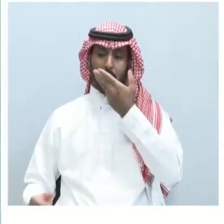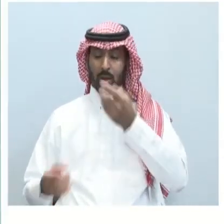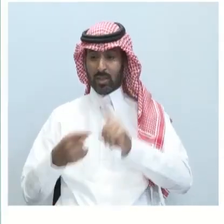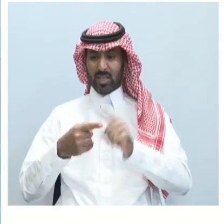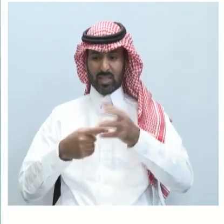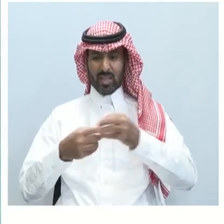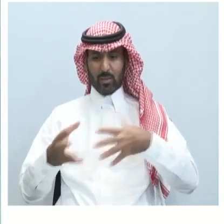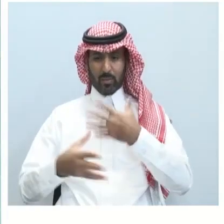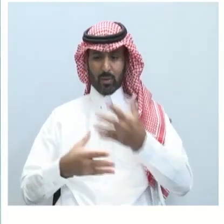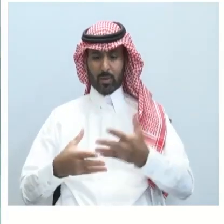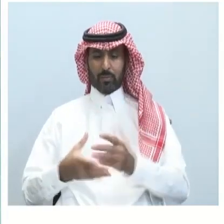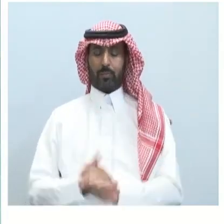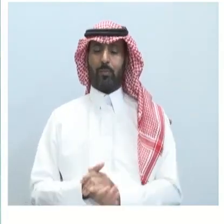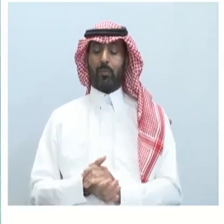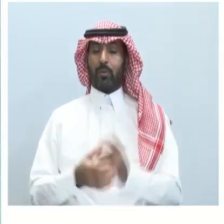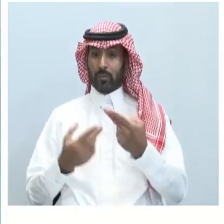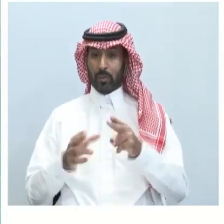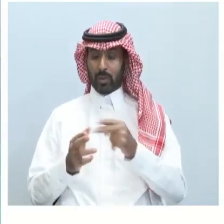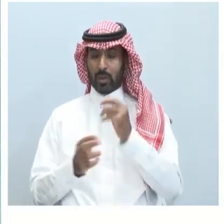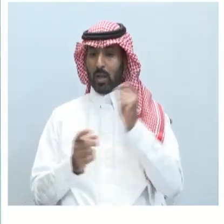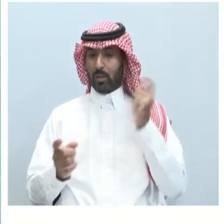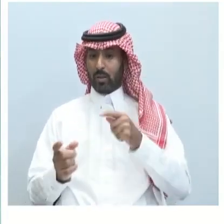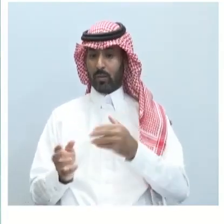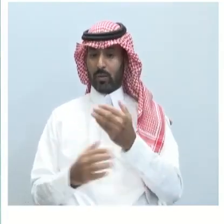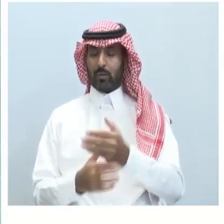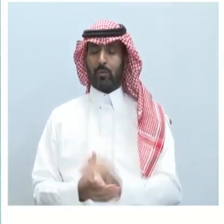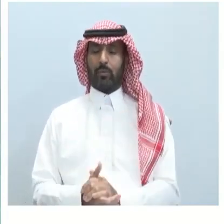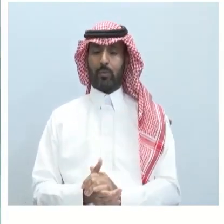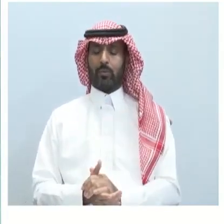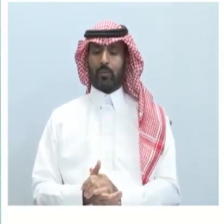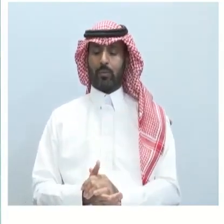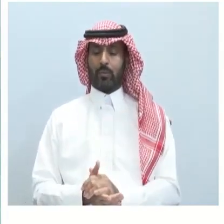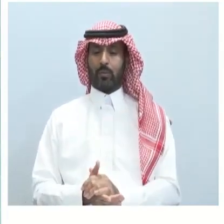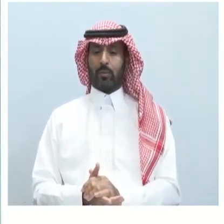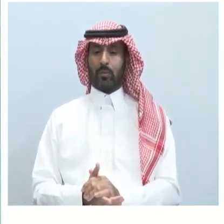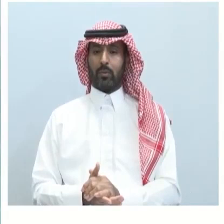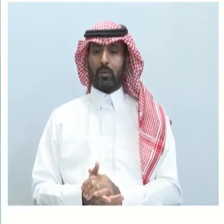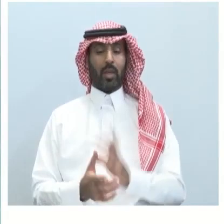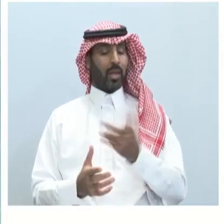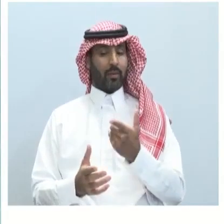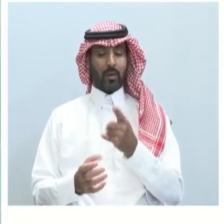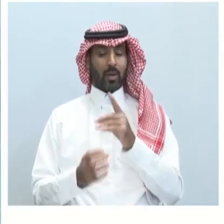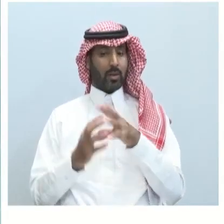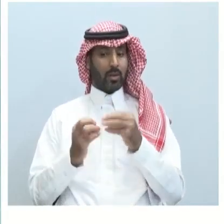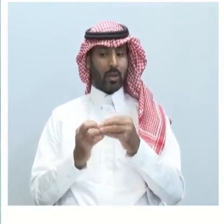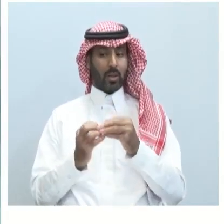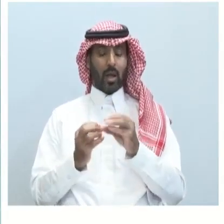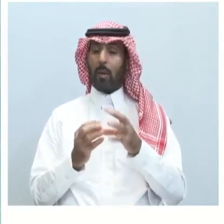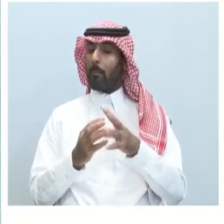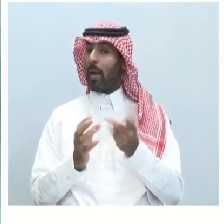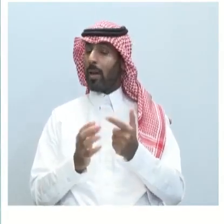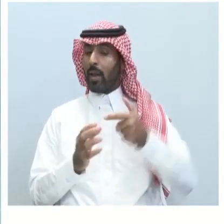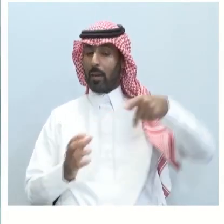في البدايه نتعرف على الاهداف الهدف الاول هو كيف تشرح معنى البي اتش